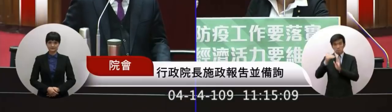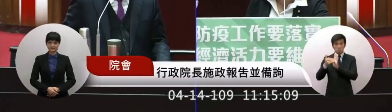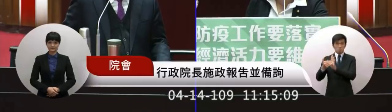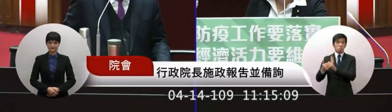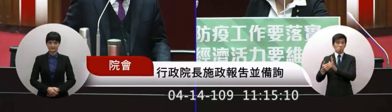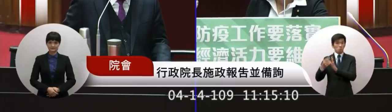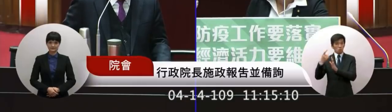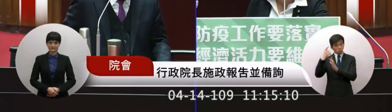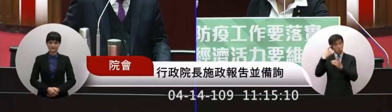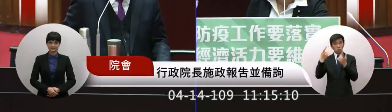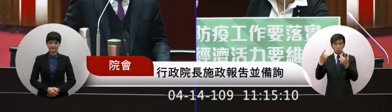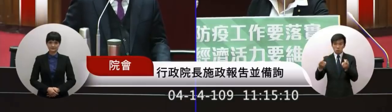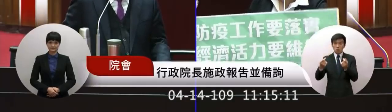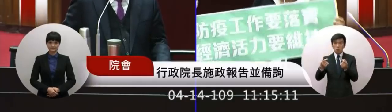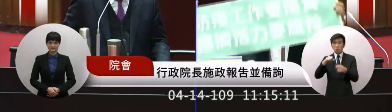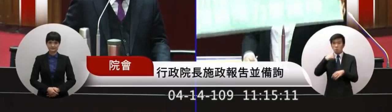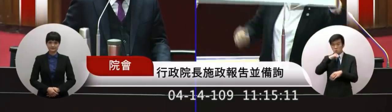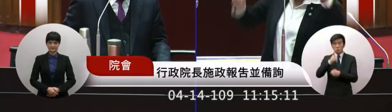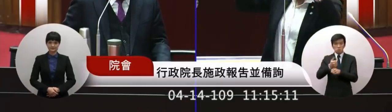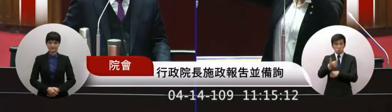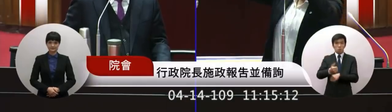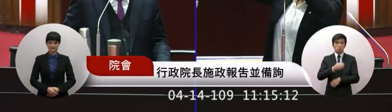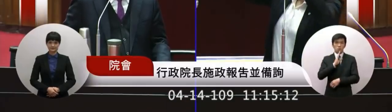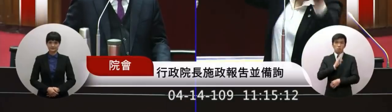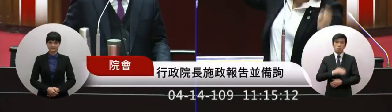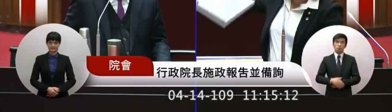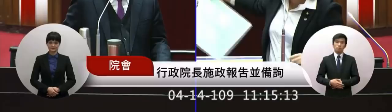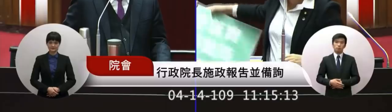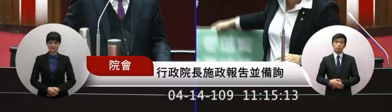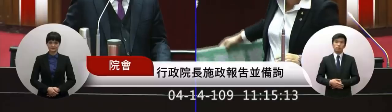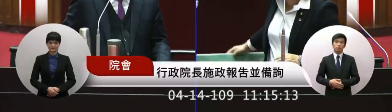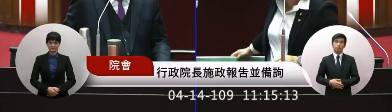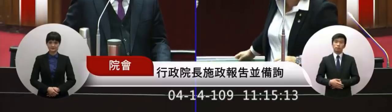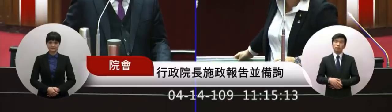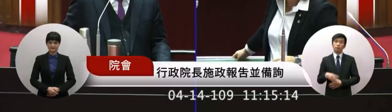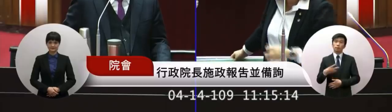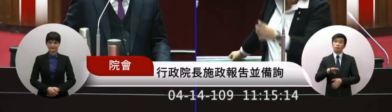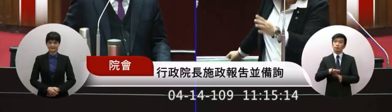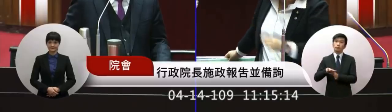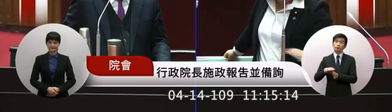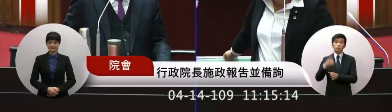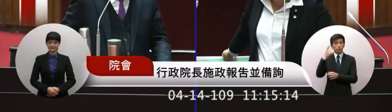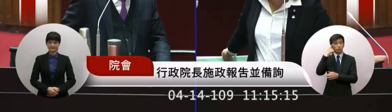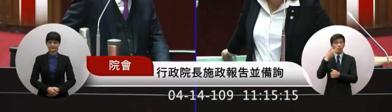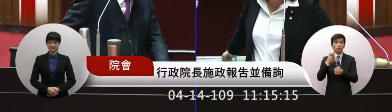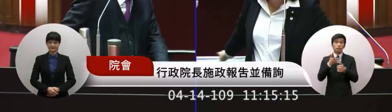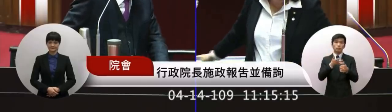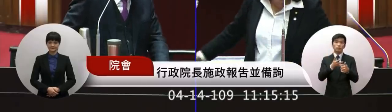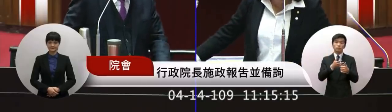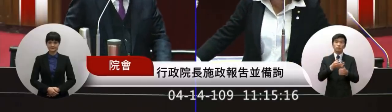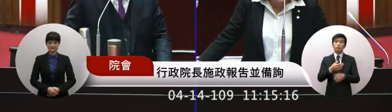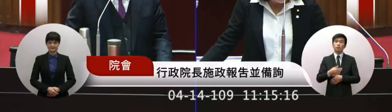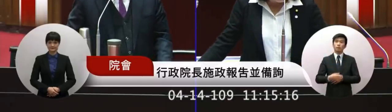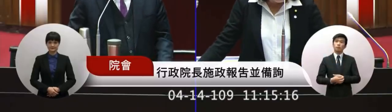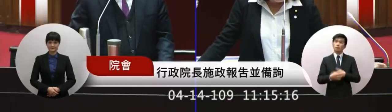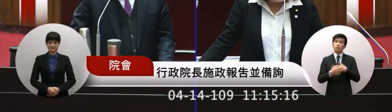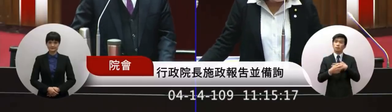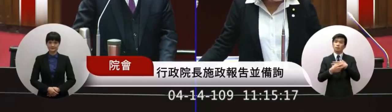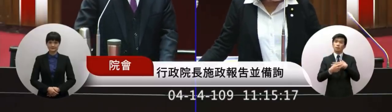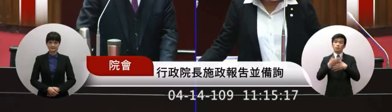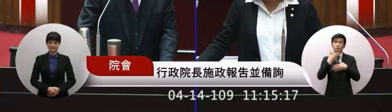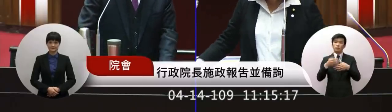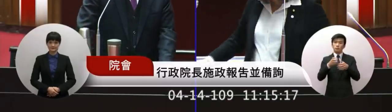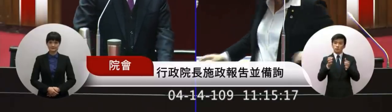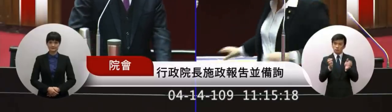林東我們台灣的做法在這裡我再請教我們衛福部何次長